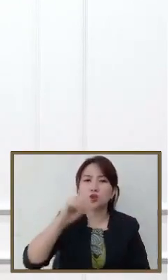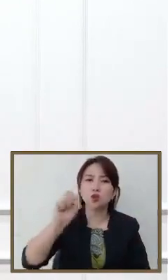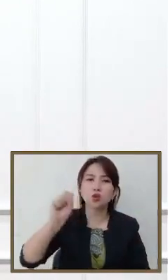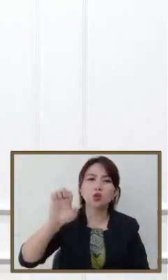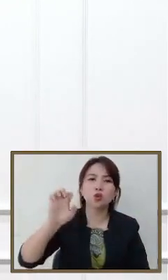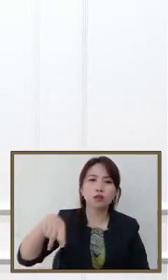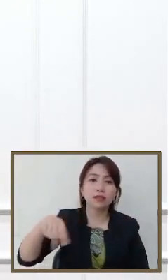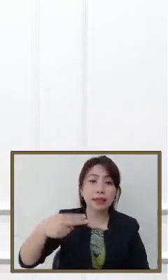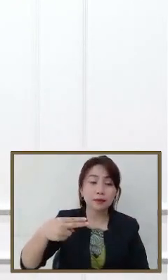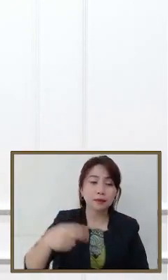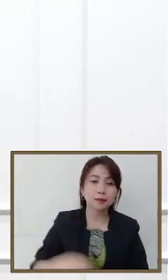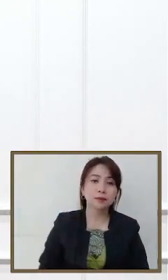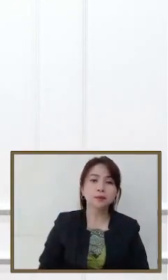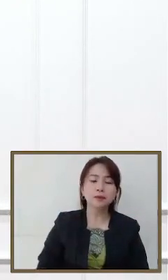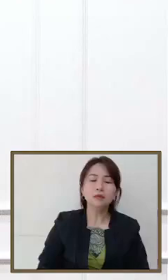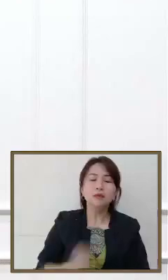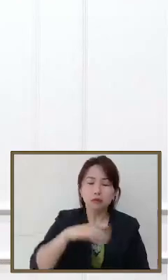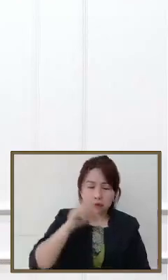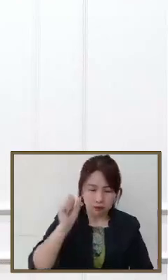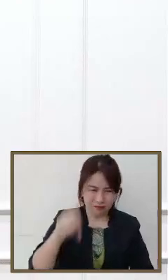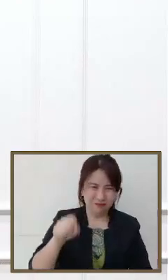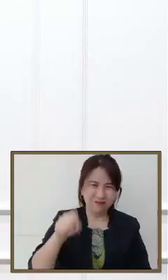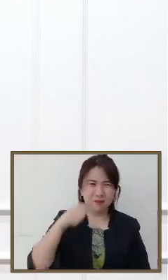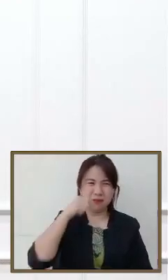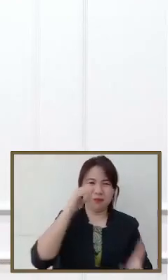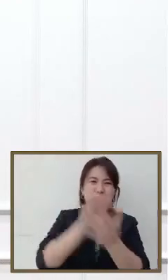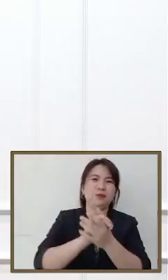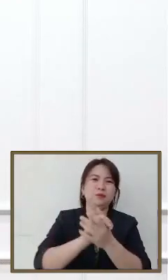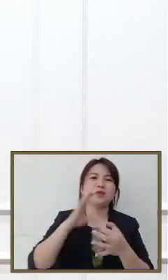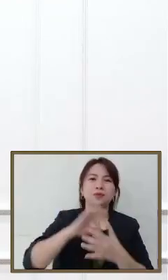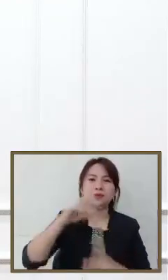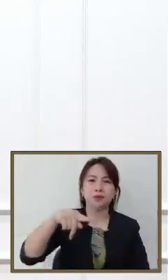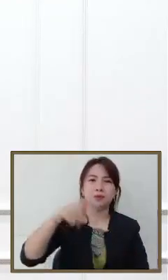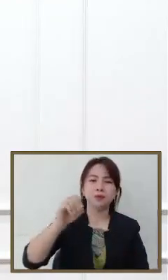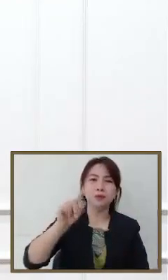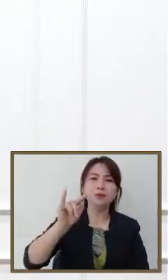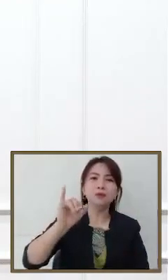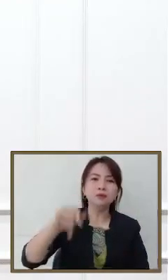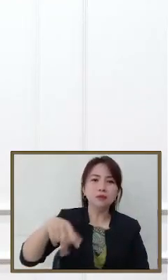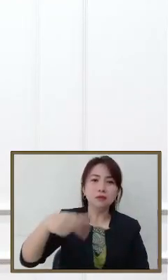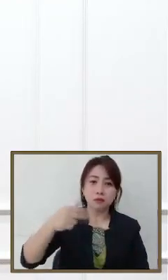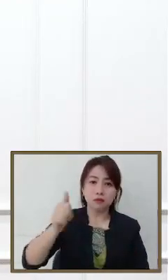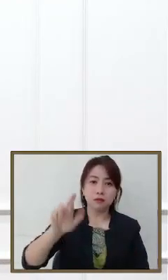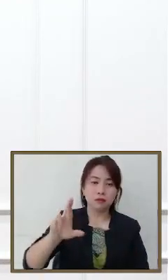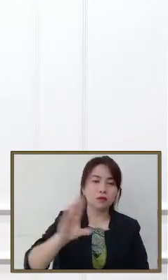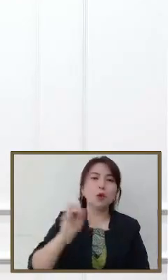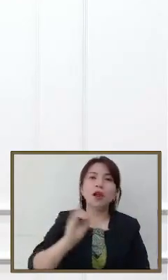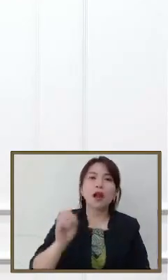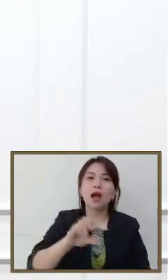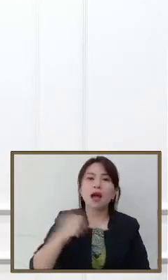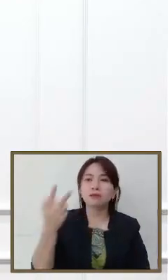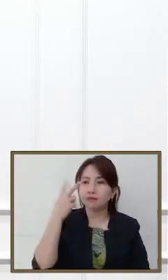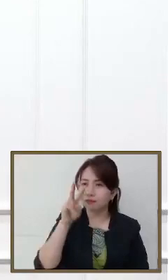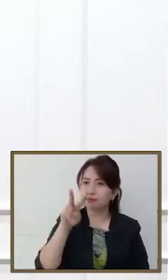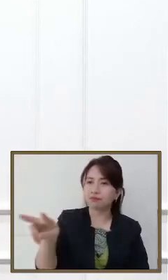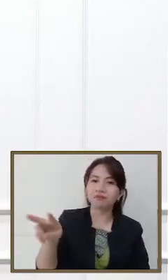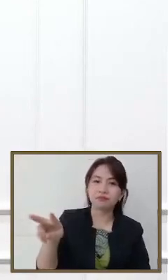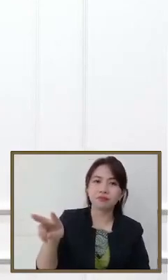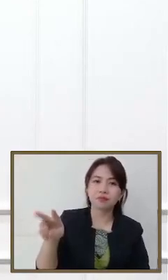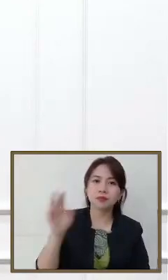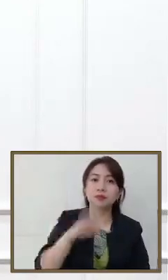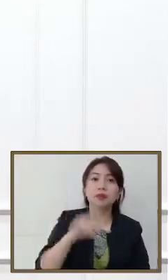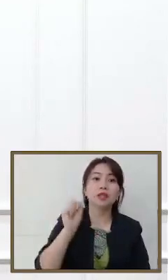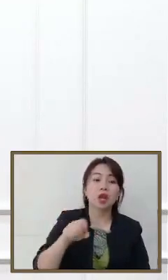yung asawa lang ni potipar sila lang po walang ibang nakakakita Walang ibang